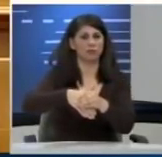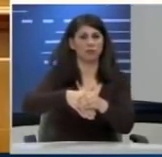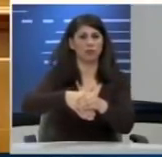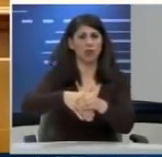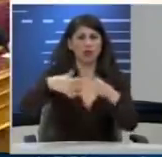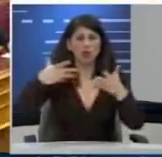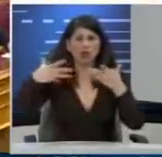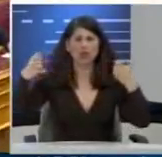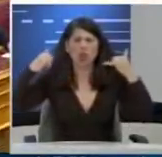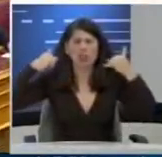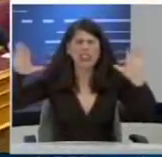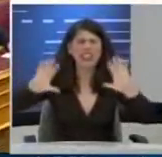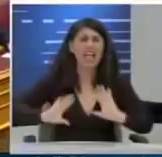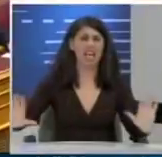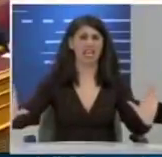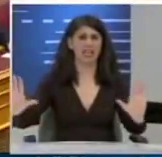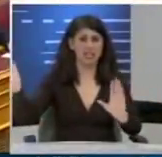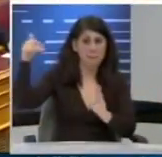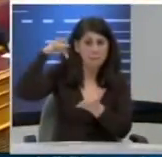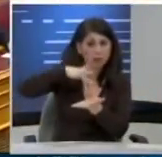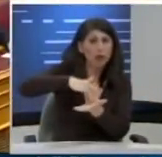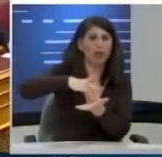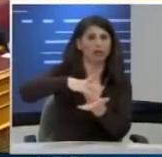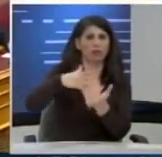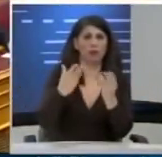κτίνους, και ίσως σε αυτούς, και ήταν